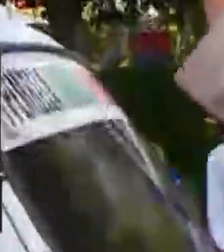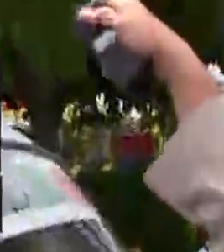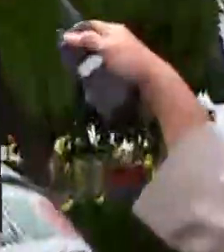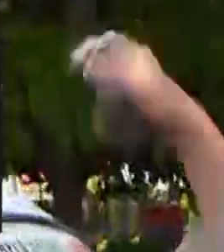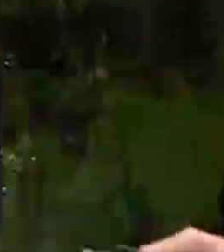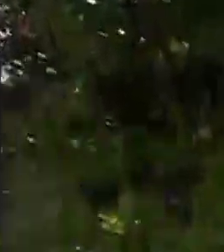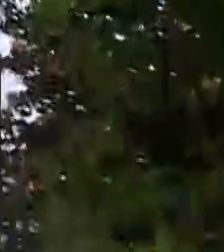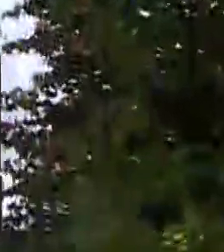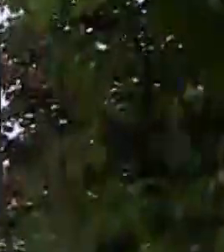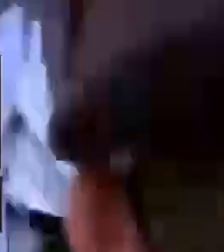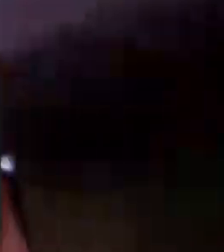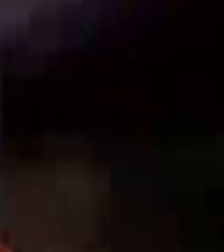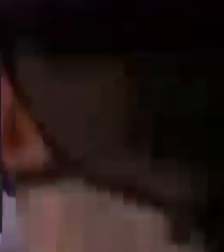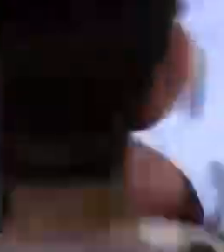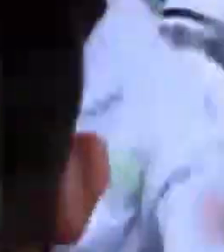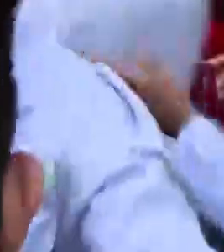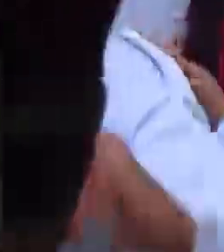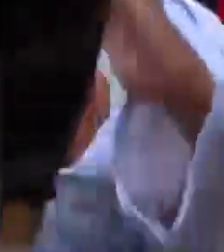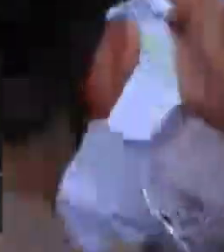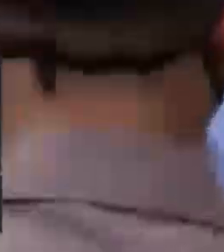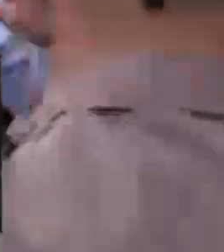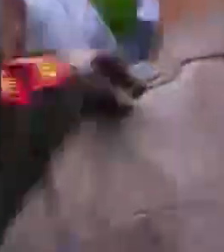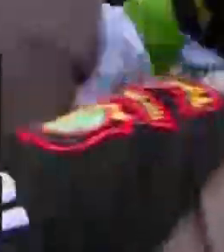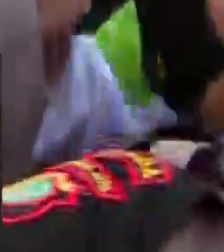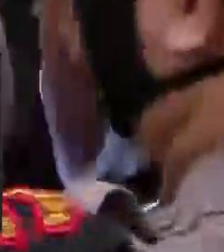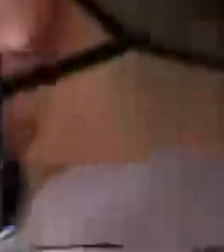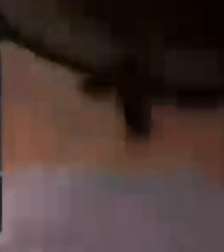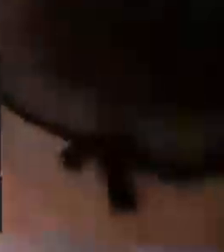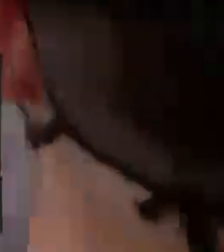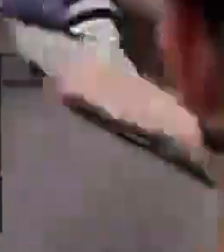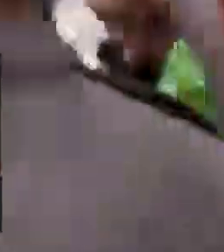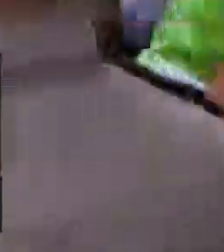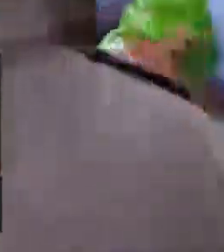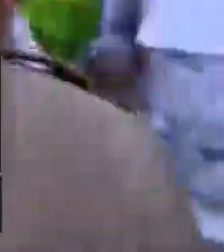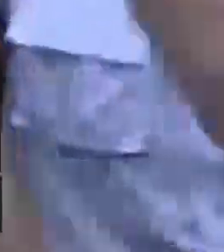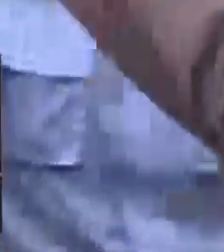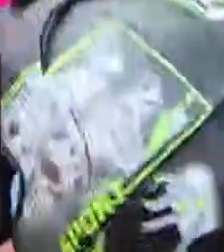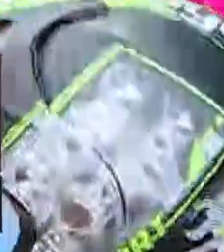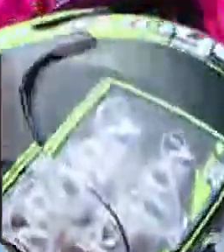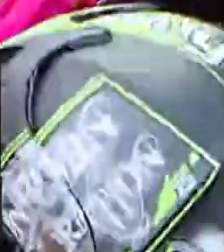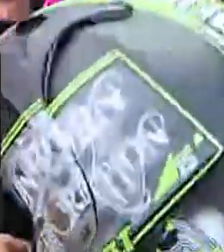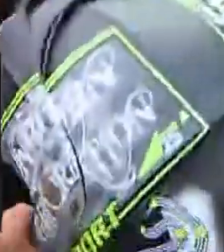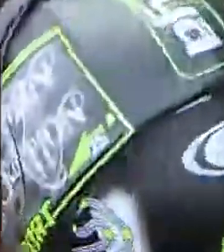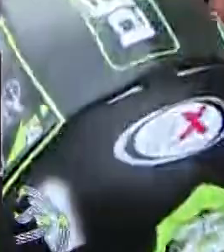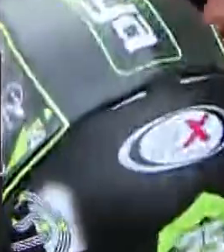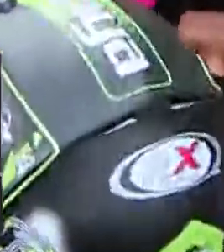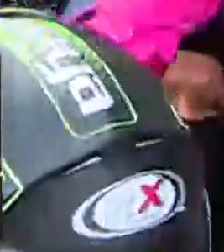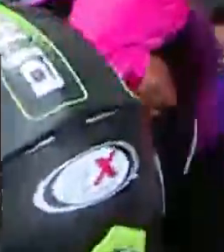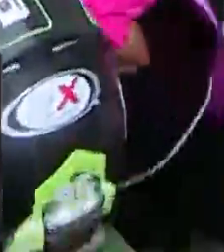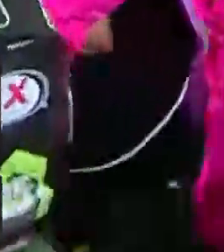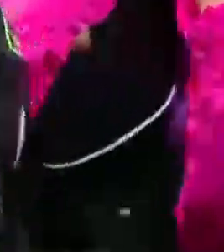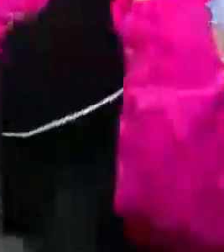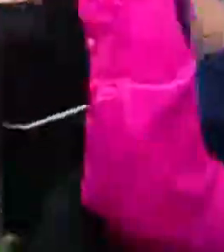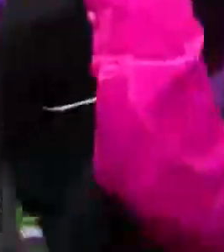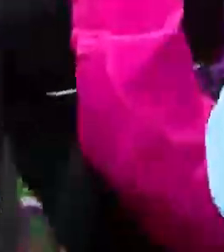memang terpencar ke beberapa titik. Jika kemudian Benny dan juga pemirsa melihat saat ini adalah dari TNI Angkatan